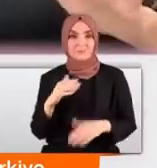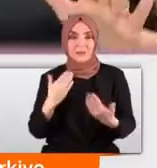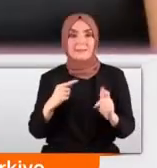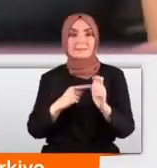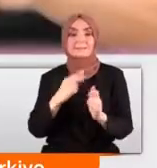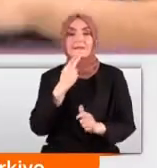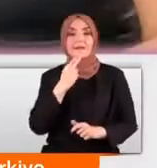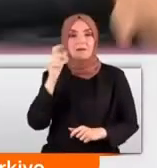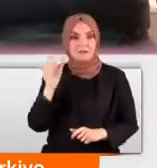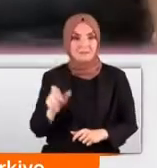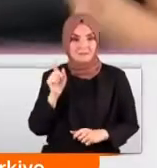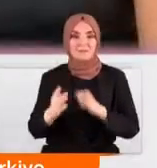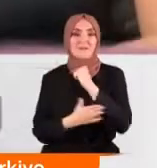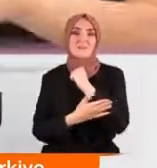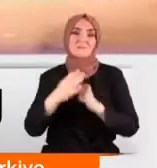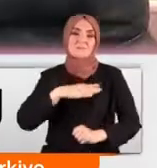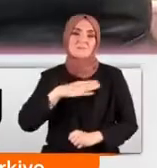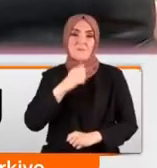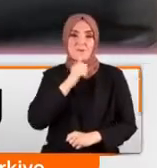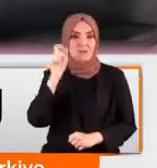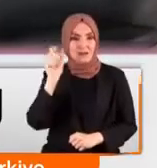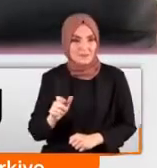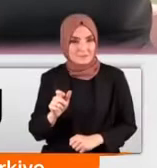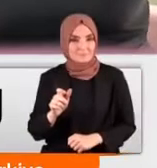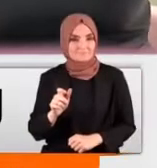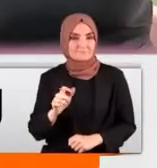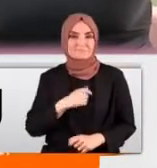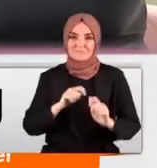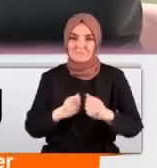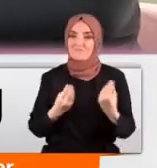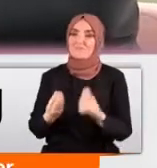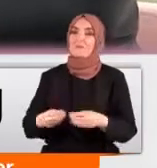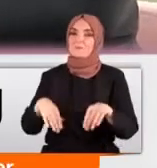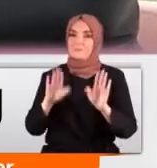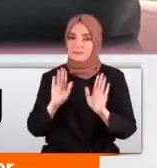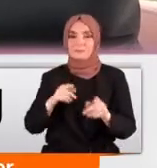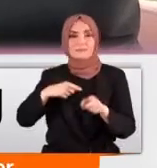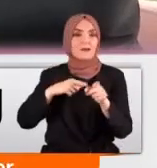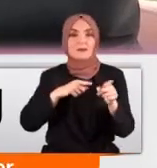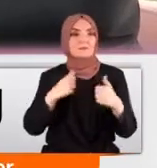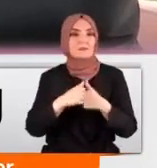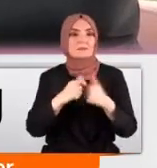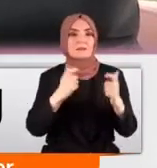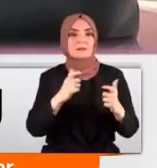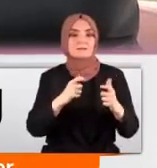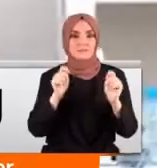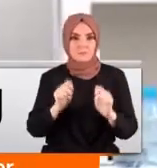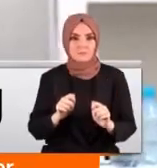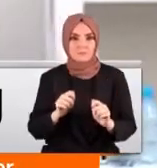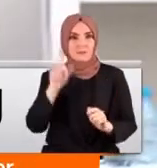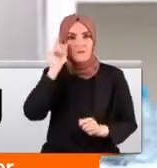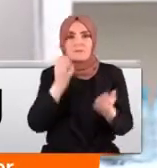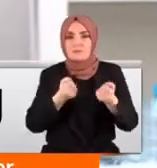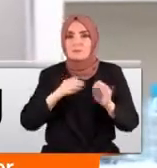adamı yine de kırmadı. Evi terk eden Sonay kurucunun izini sürdü. Ve akıl almaz gerçekte canlı yayında ortaya çıktı.